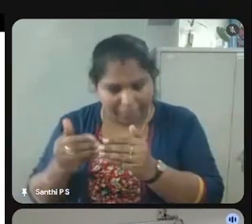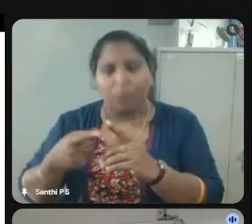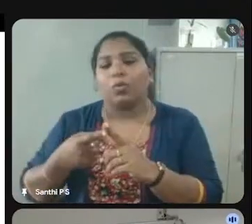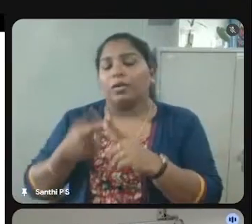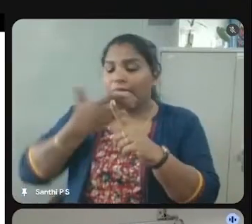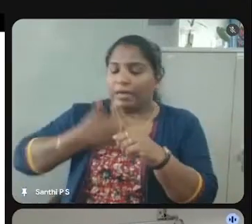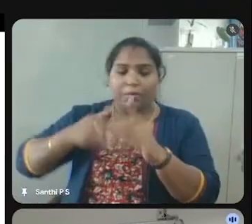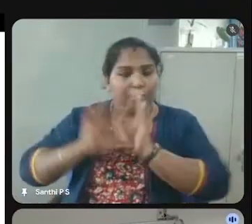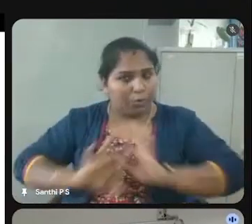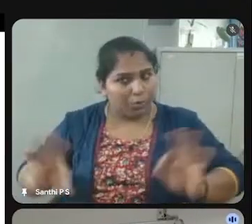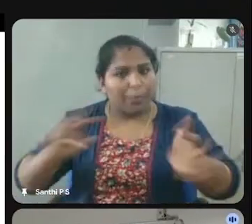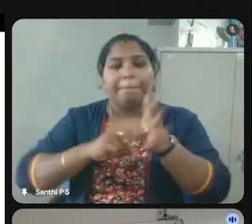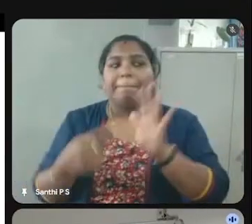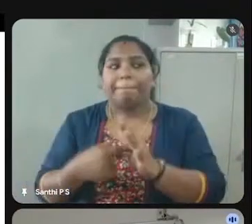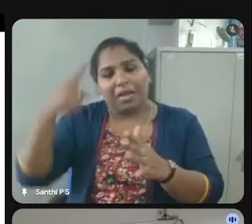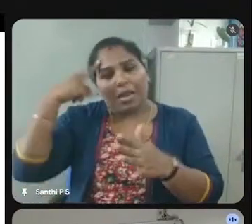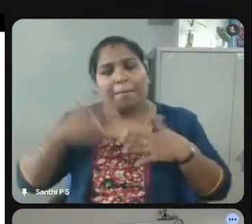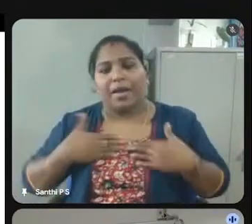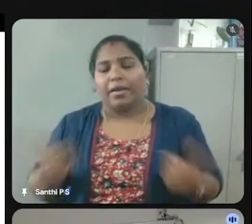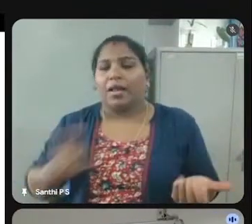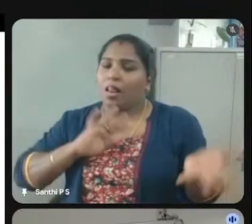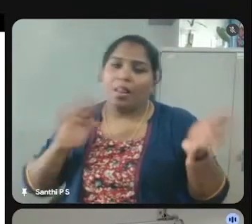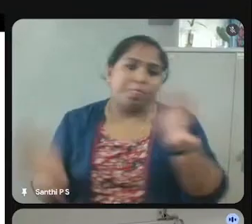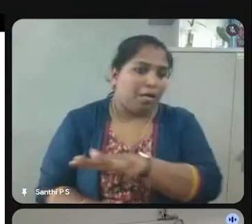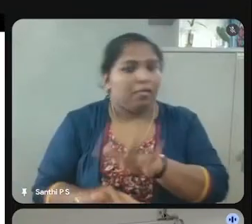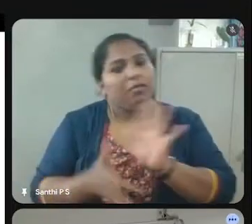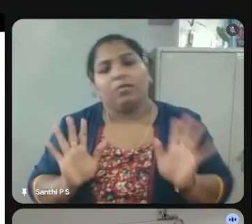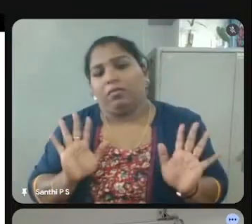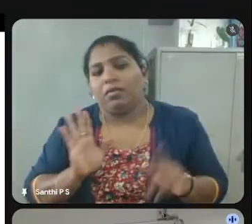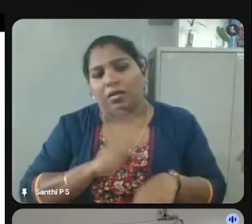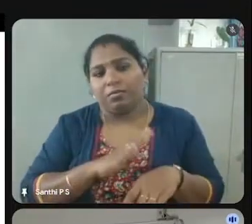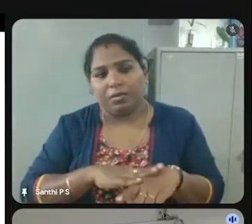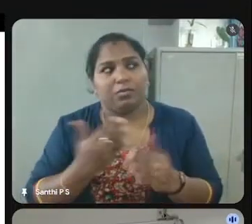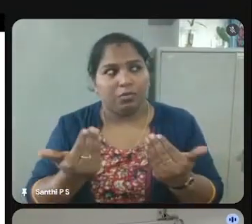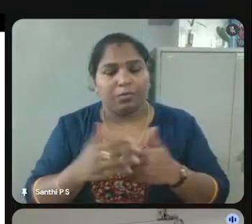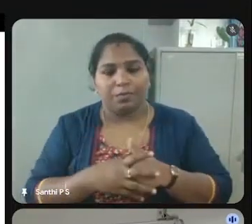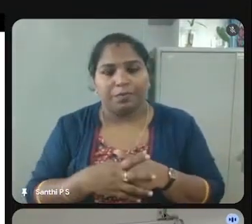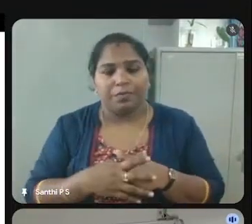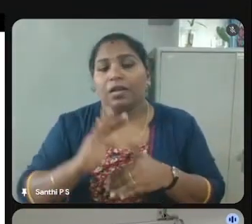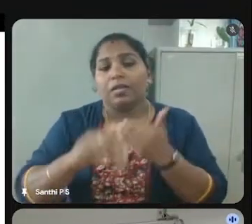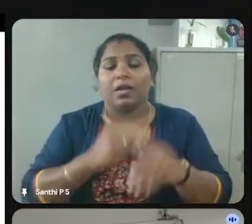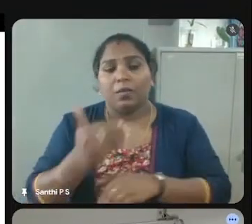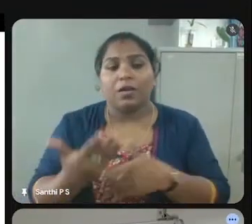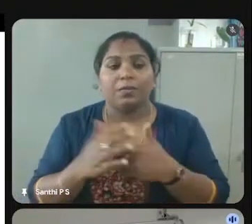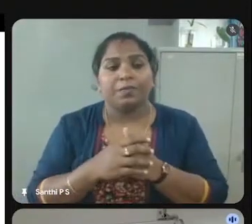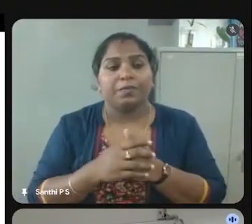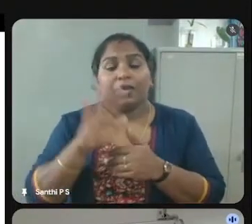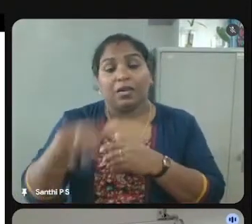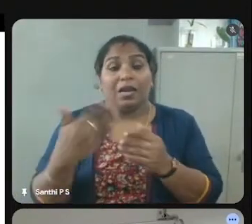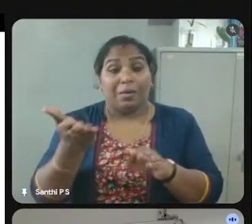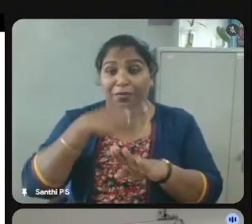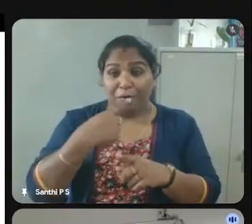ഈ മാനസികാരോഗ്യത്തിനെ മൊത്തത്തിൽ തകിടം മറിക്കുന്ന ഒരു കാര്യം തന്നെയാണ്. അതുപോലെ വിമർശനങ്ങളും താരതമ്യങ്ങളും. ഞാൻ